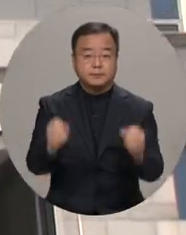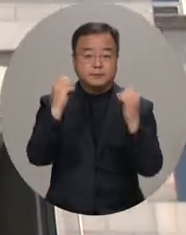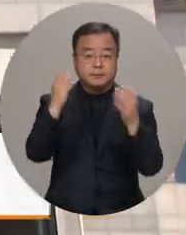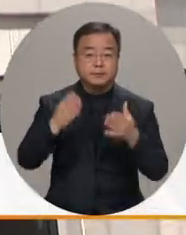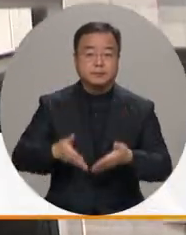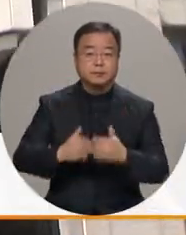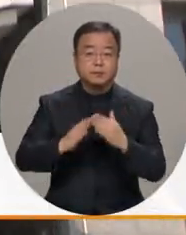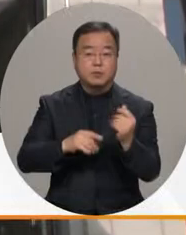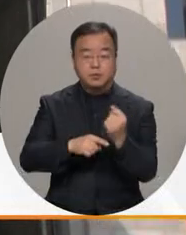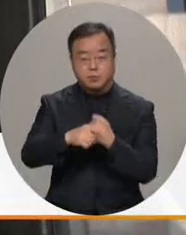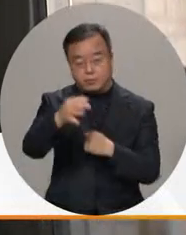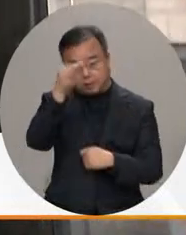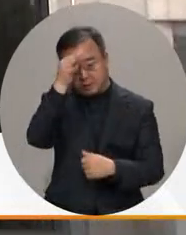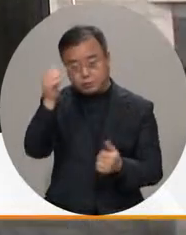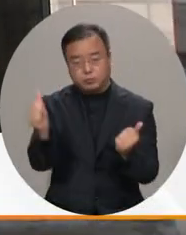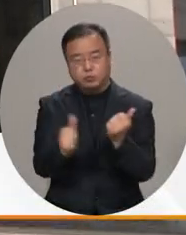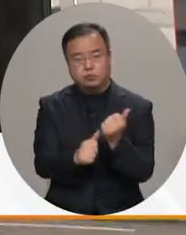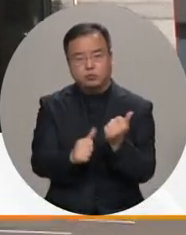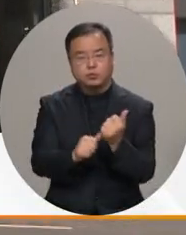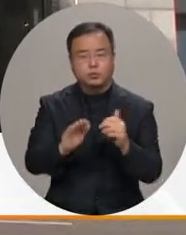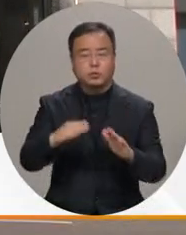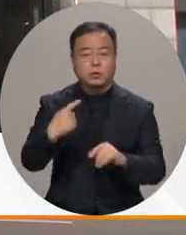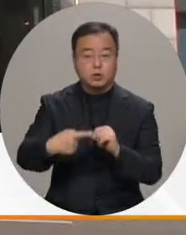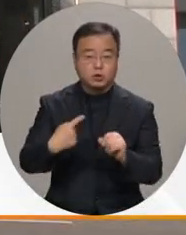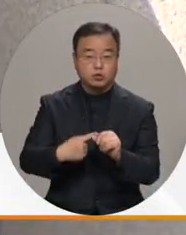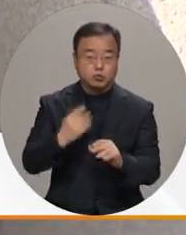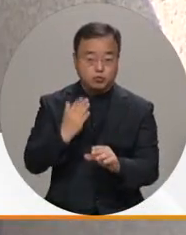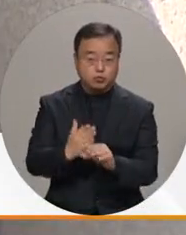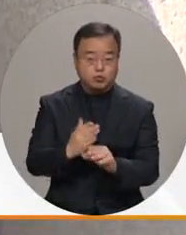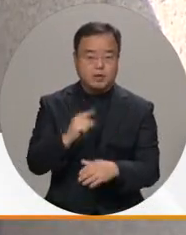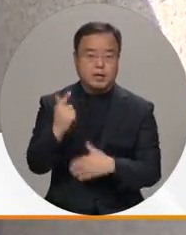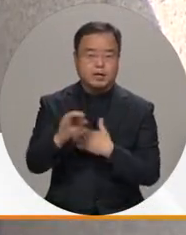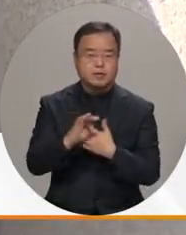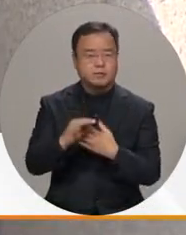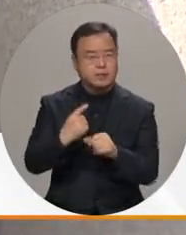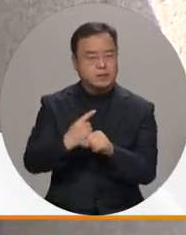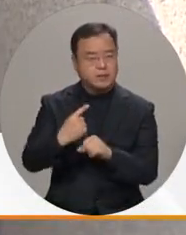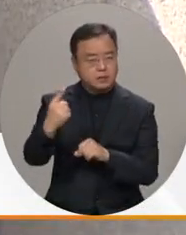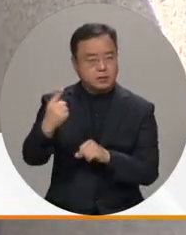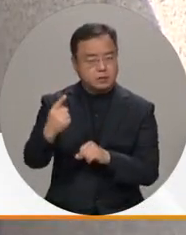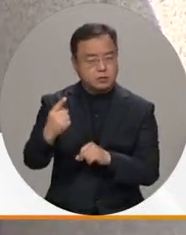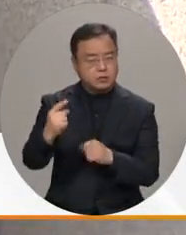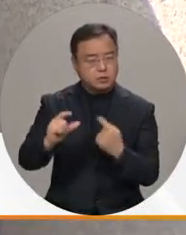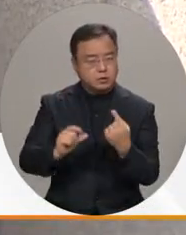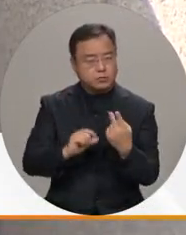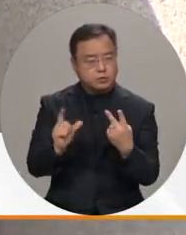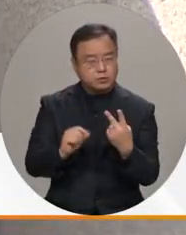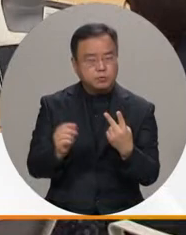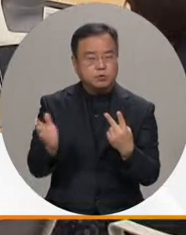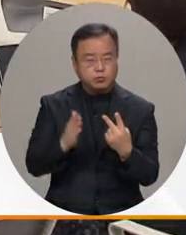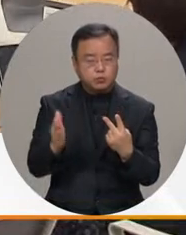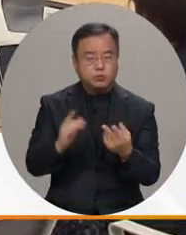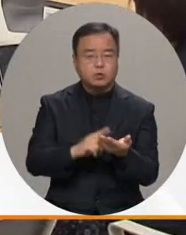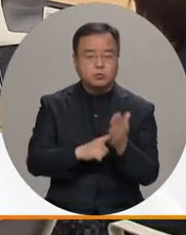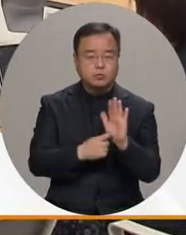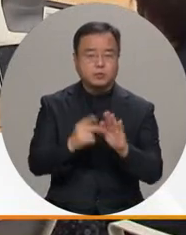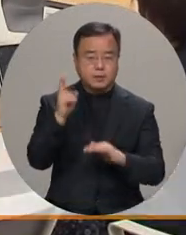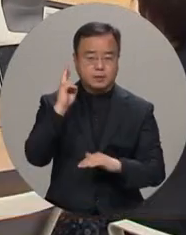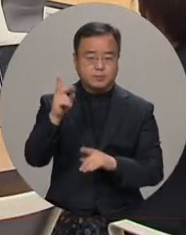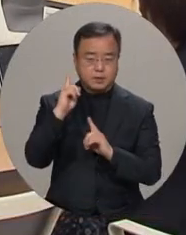신설되는 과학기술수석은 이르면 연내 아니면 내년 초에야 윤곽을 드러낼 것으로 보입니다.